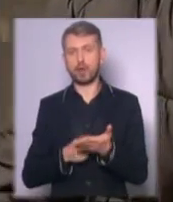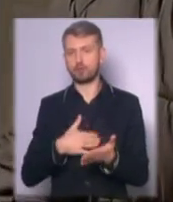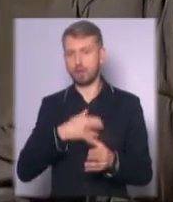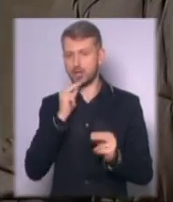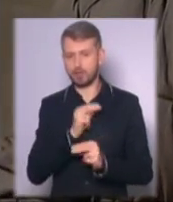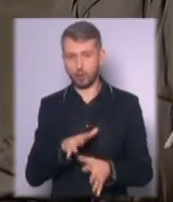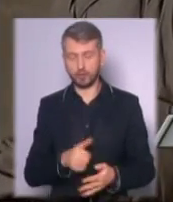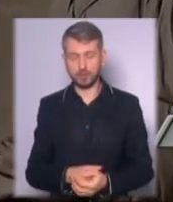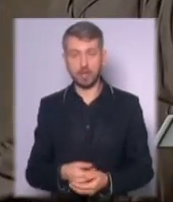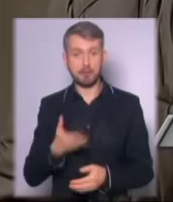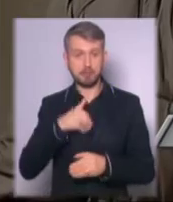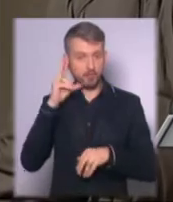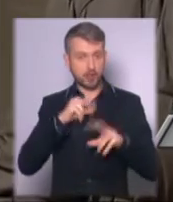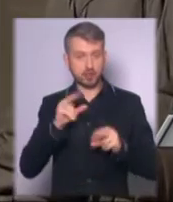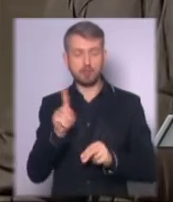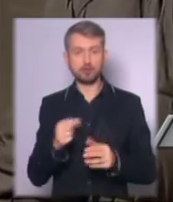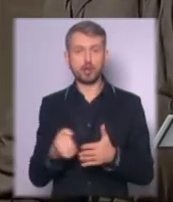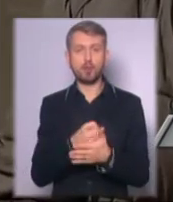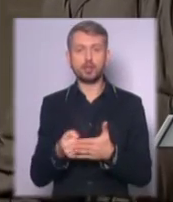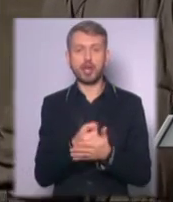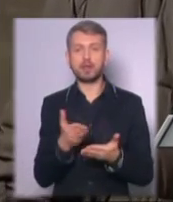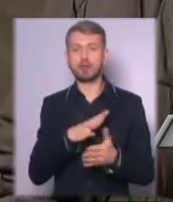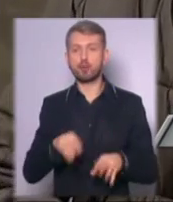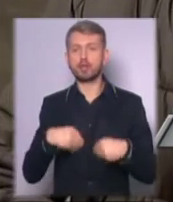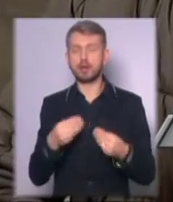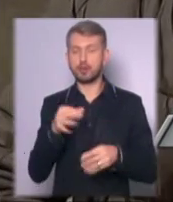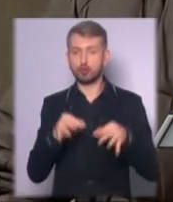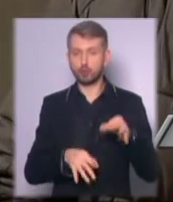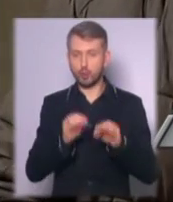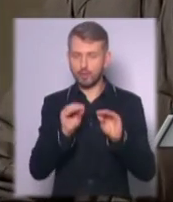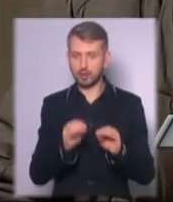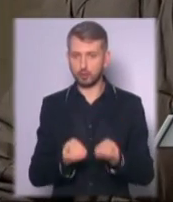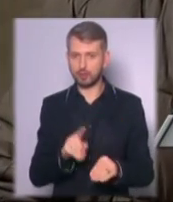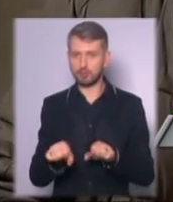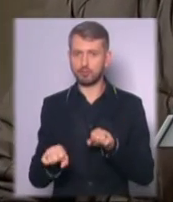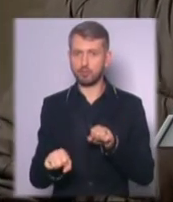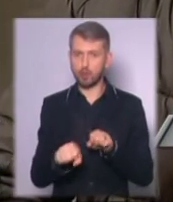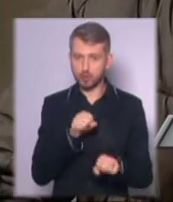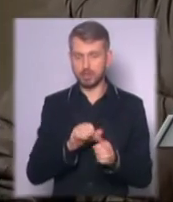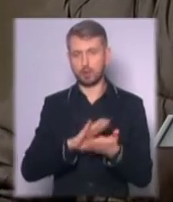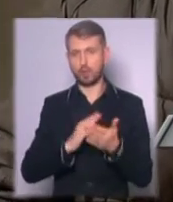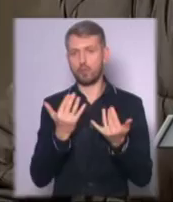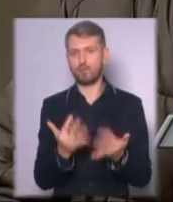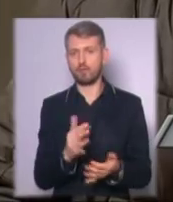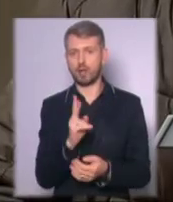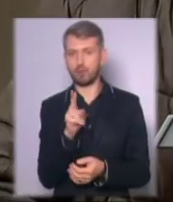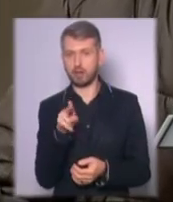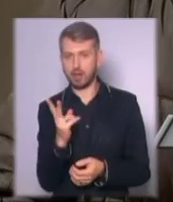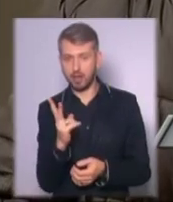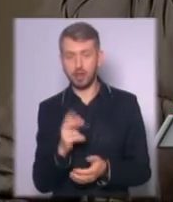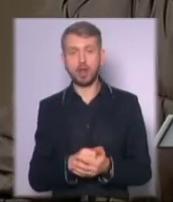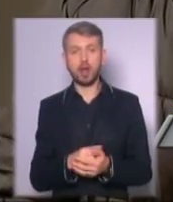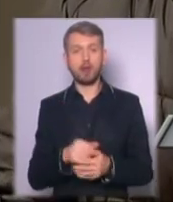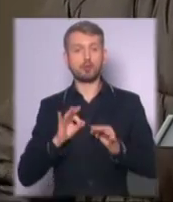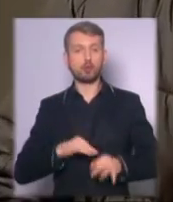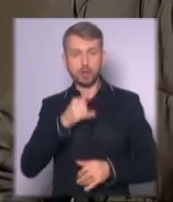вважаємо, що клопотання, яке було надано до суду, викладено з порушенням вимог КПК. Тому, оскільки прокурор не може довести і нам таких